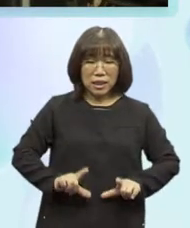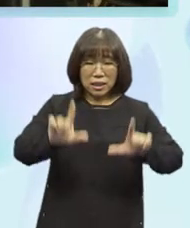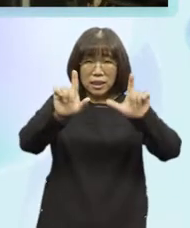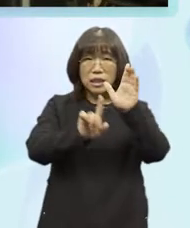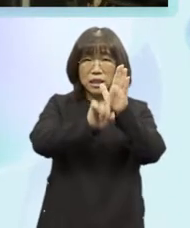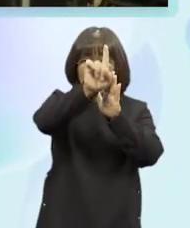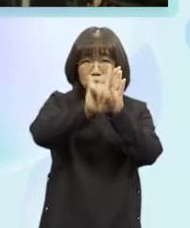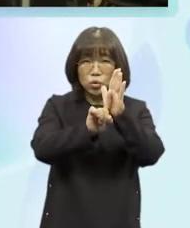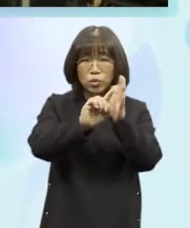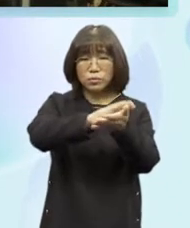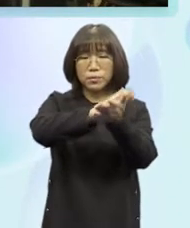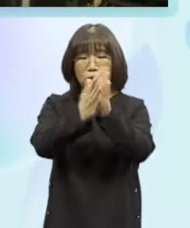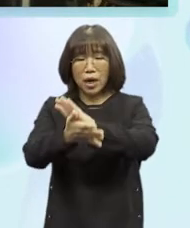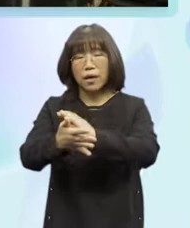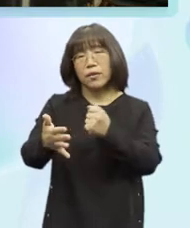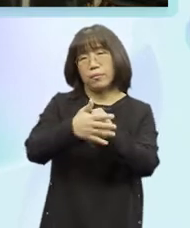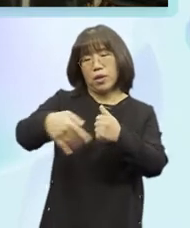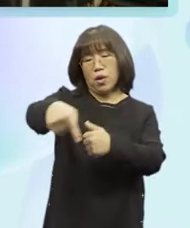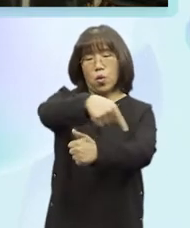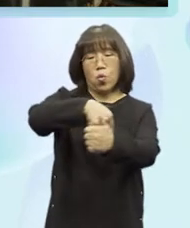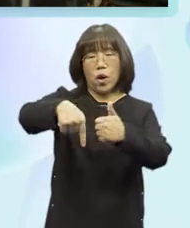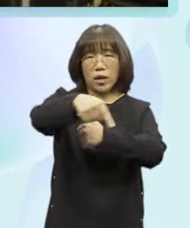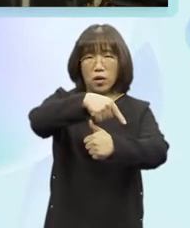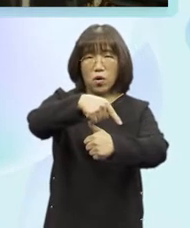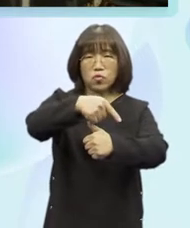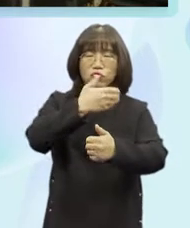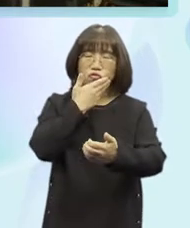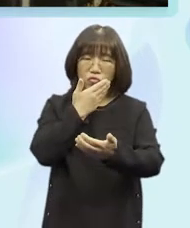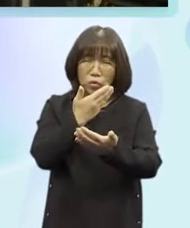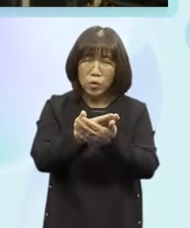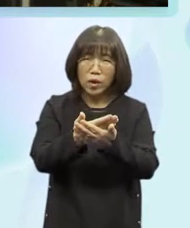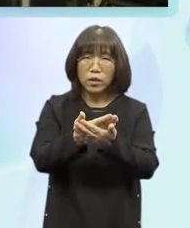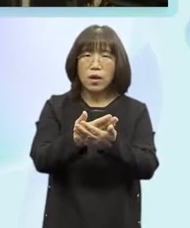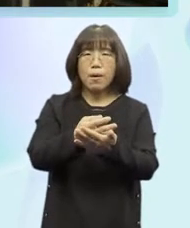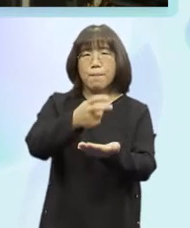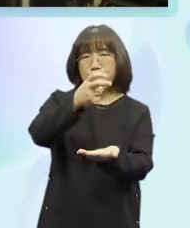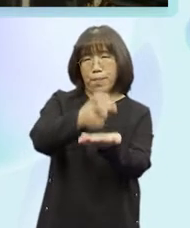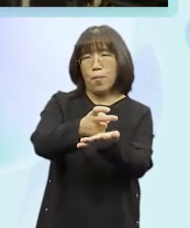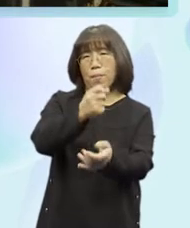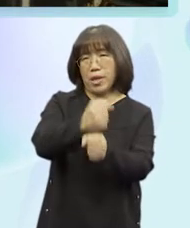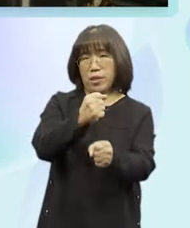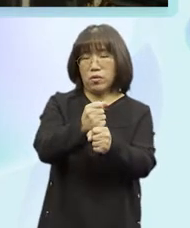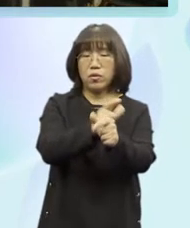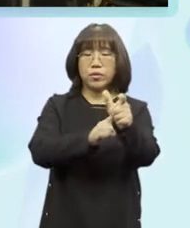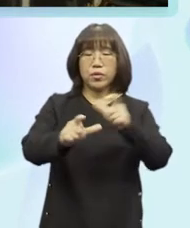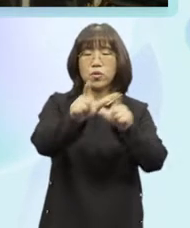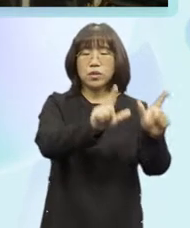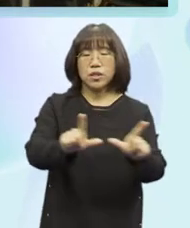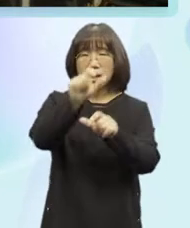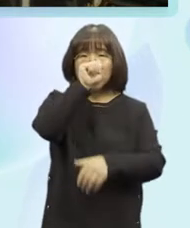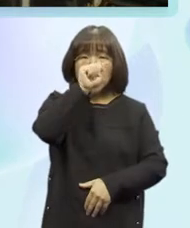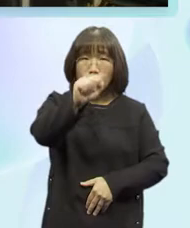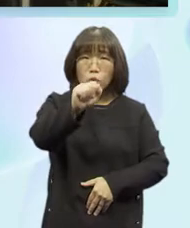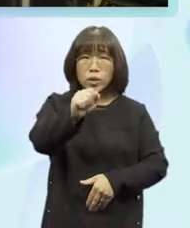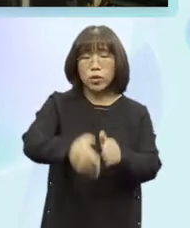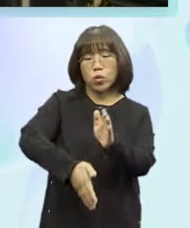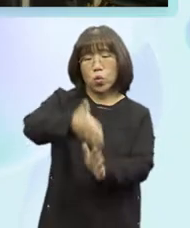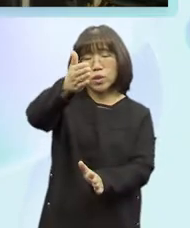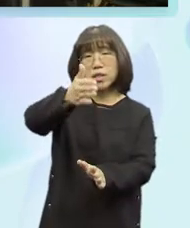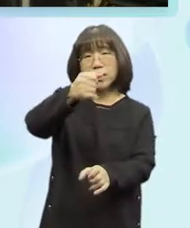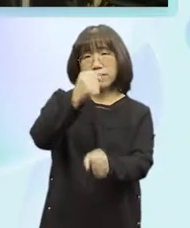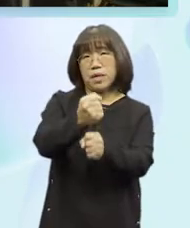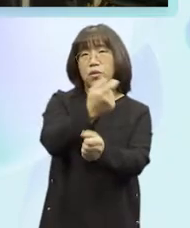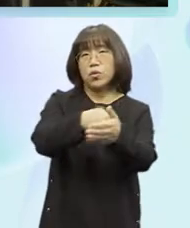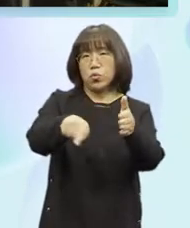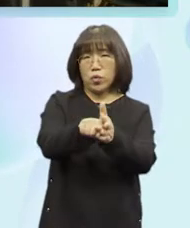갑작스런 기후 변화에 따라 이제는 환경이 중심이 되는 정책들이 많아지고 있습니다. 더 살기 좋은 도시,